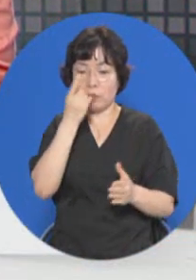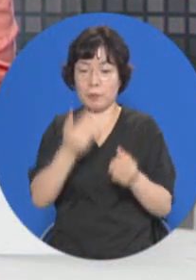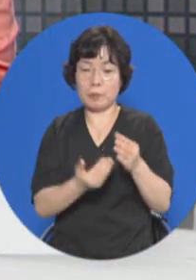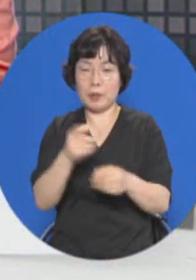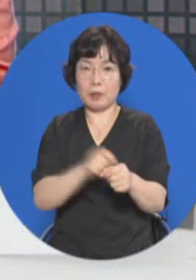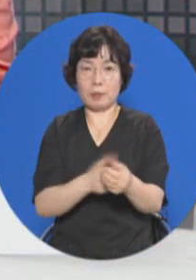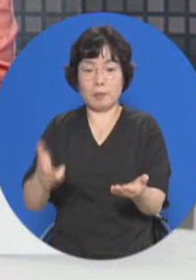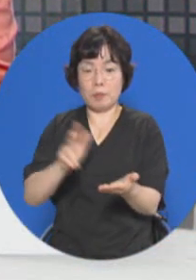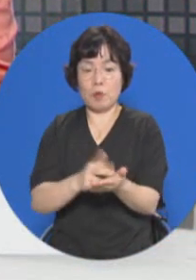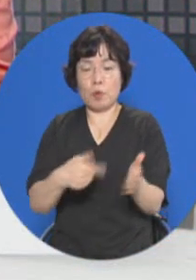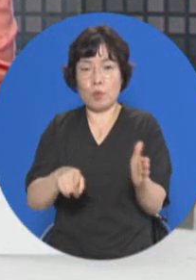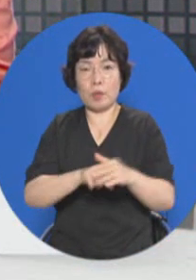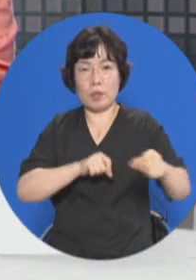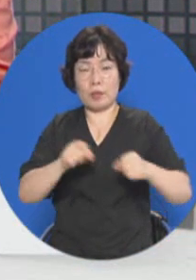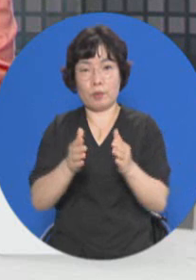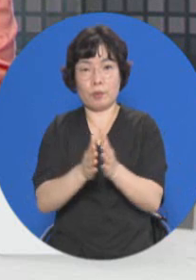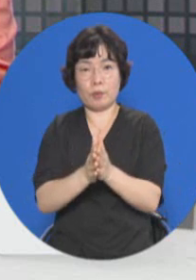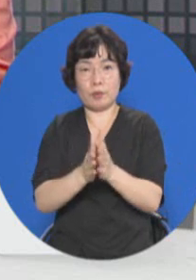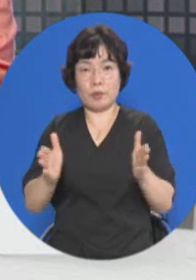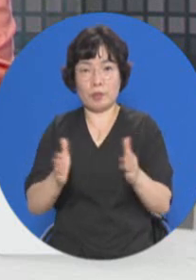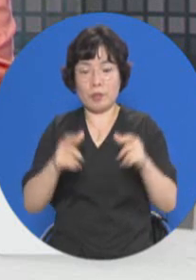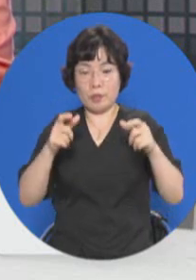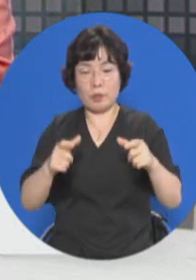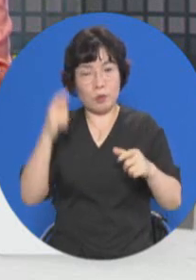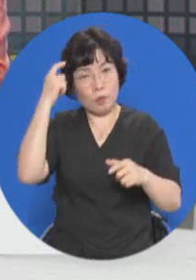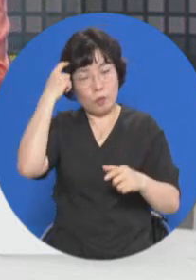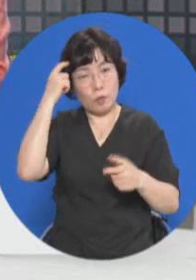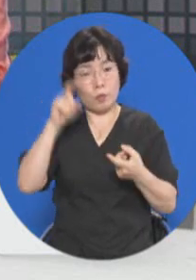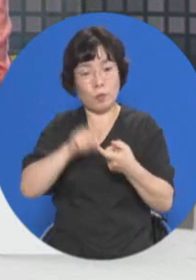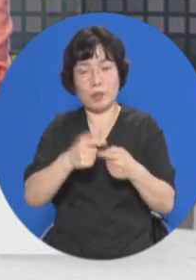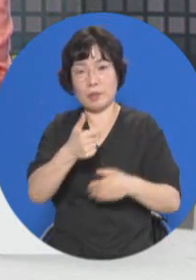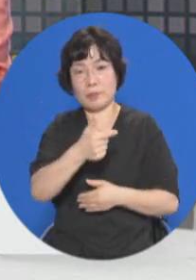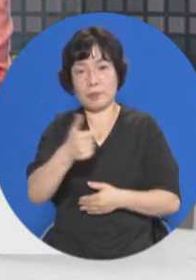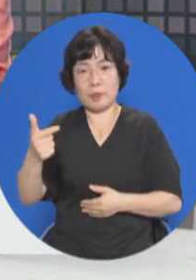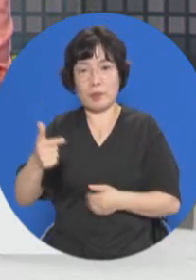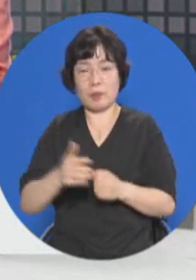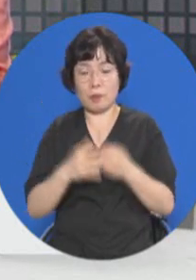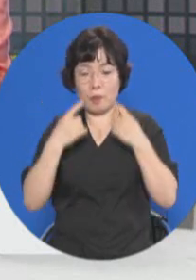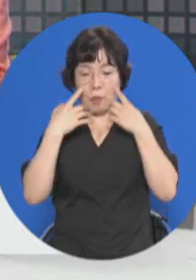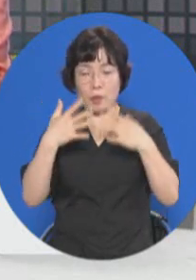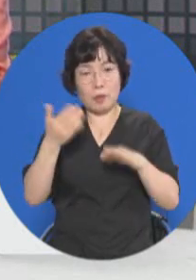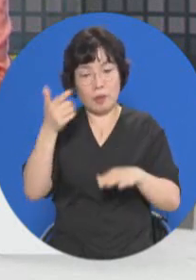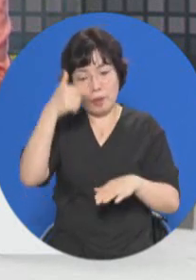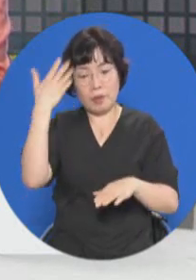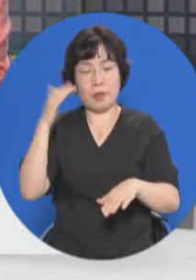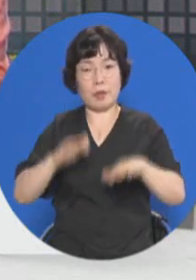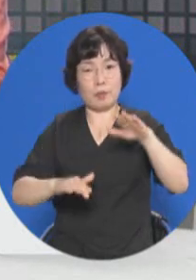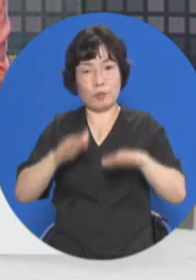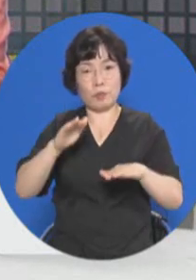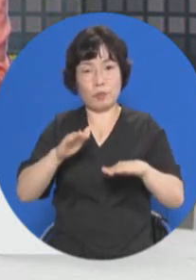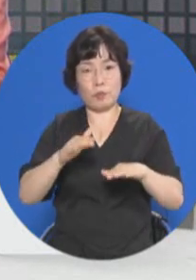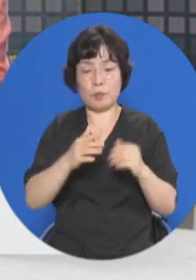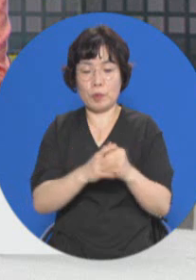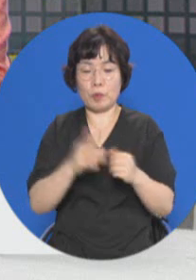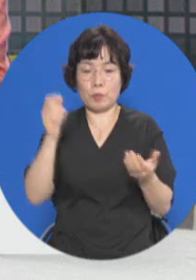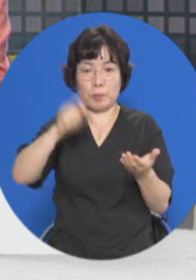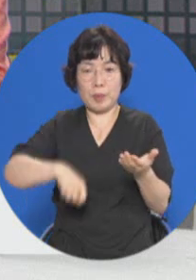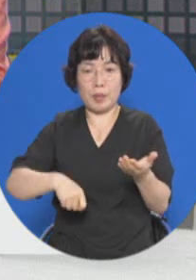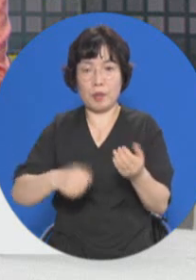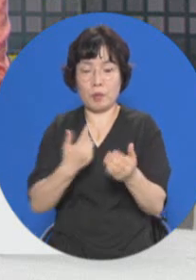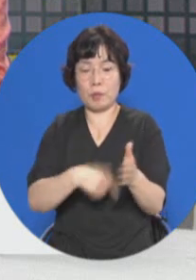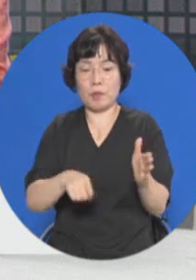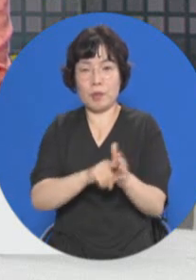특별법 제정을 위한 작업이 첫발을 떼면서 지역의 기대감이 높아지고 있습니다. 분명히 과거와는 다른 분위기지만 본회의 통과까지는